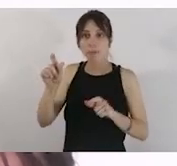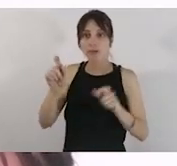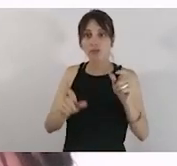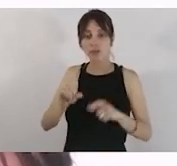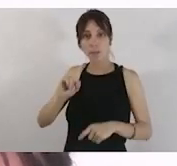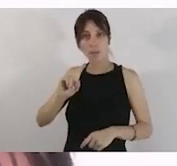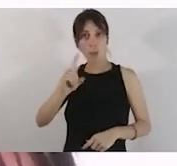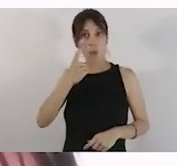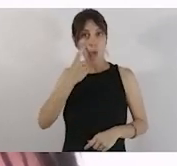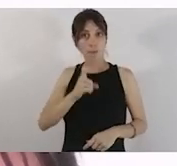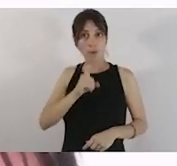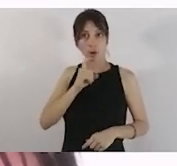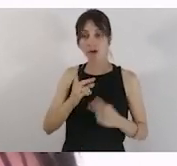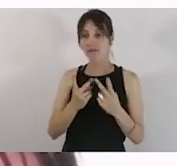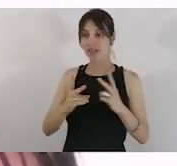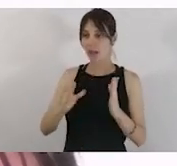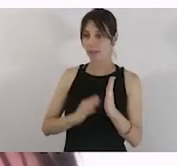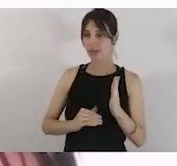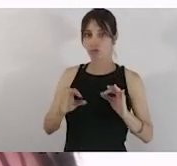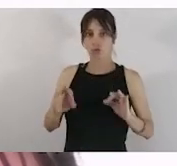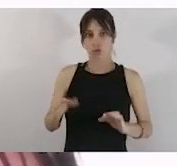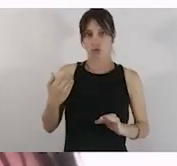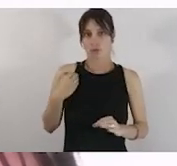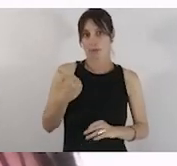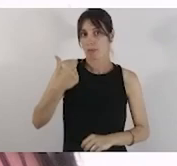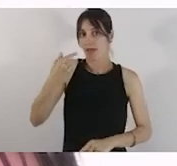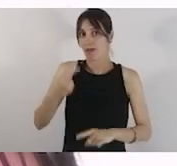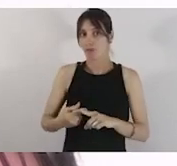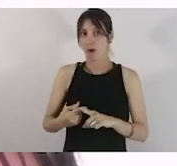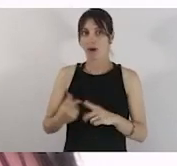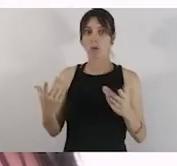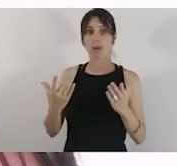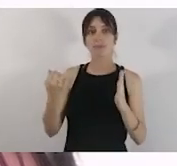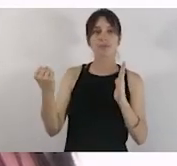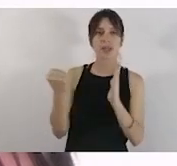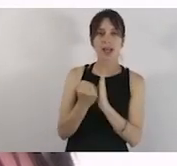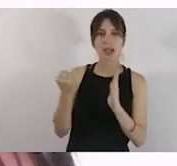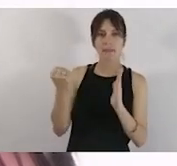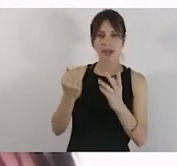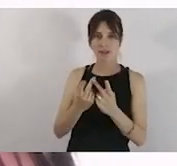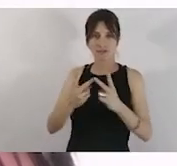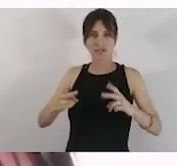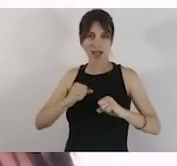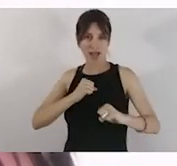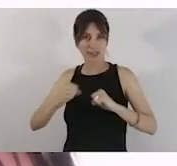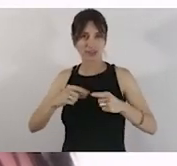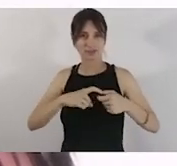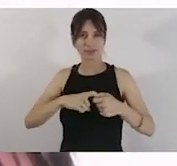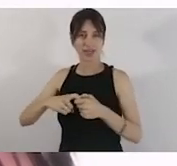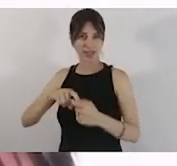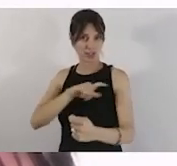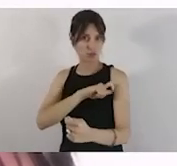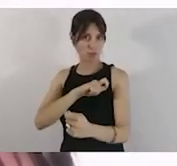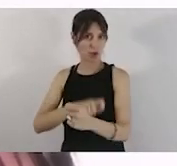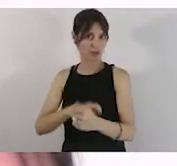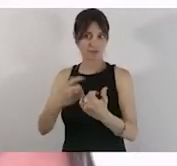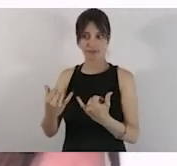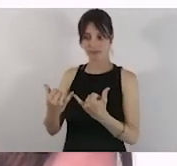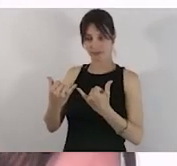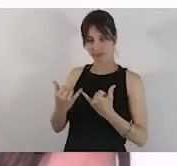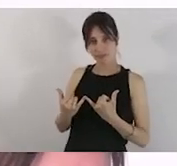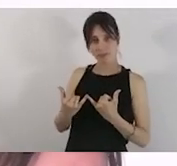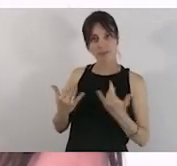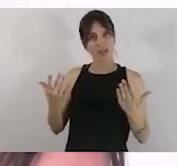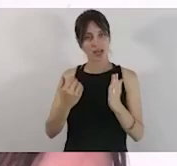encore que Marseille vient juste de recevoir pour la première fois le label des villes actives et sportives. Et c'est une distinction